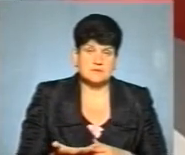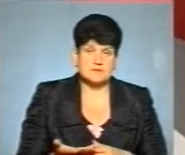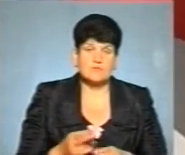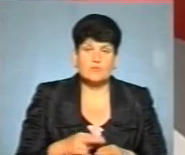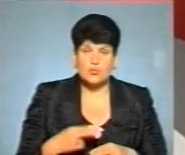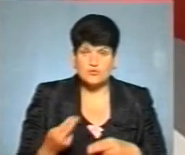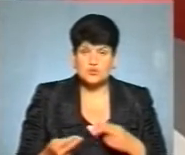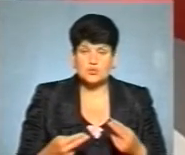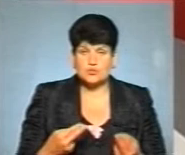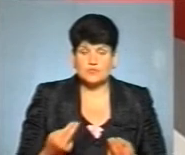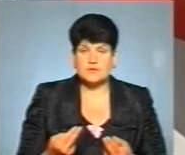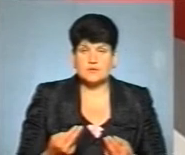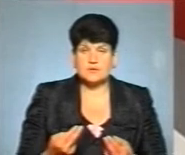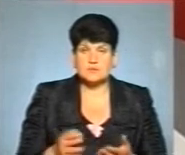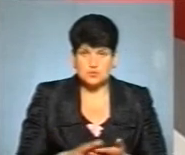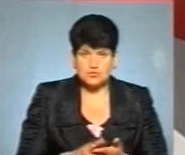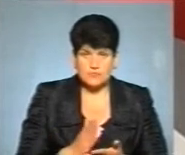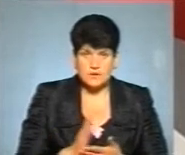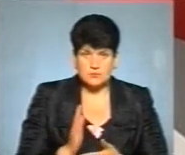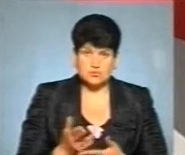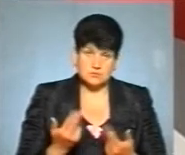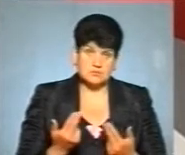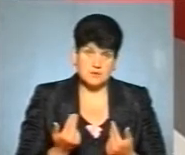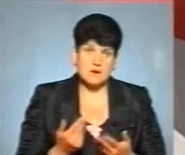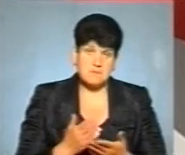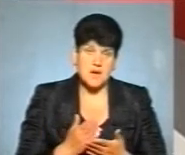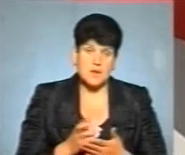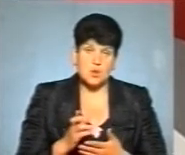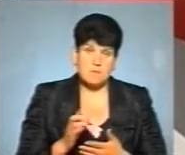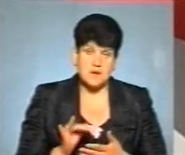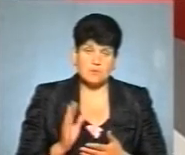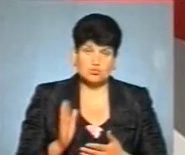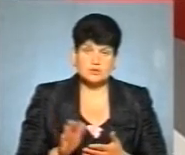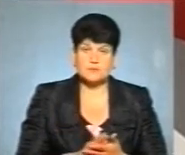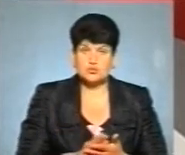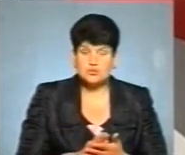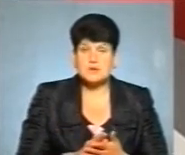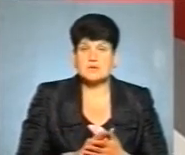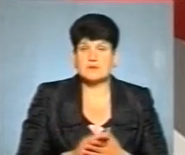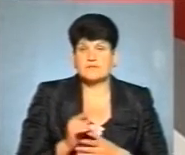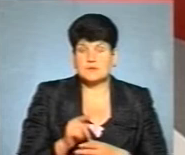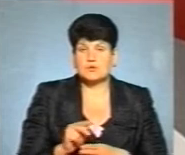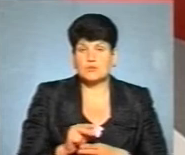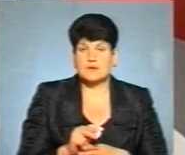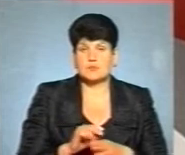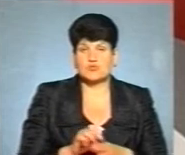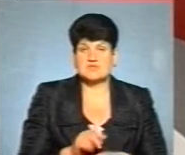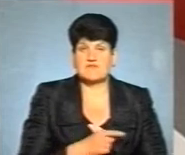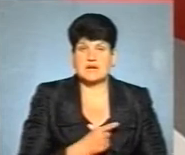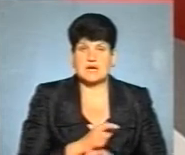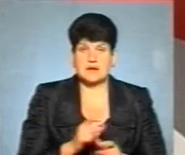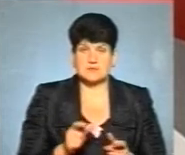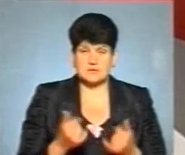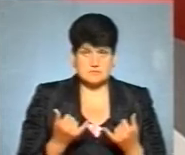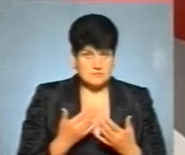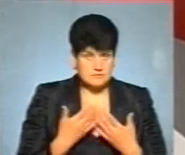Відшкодування, безкоштовно би це мало бути? Ну, звичайно, воно би мало бути безкоштовно в рамках того лікування, яке проводиться в лікарні. Але наразі